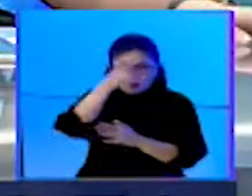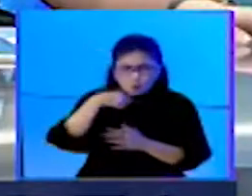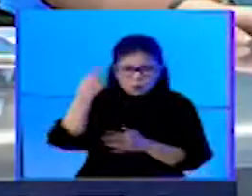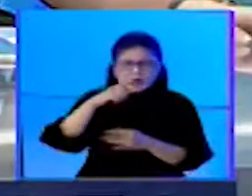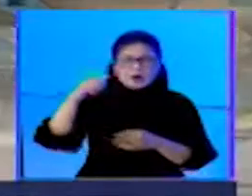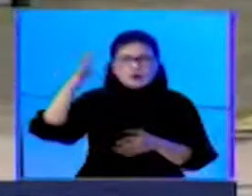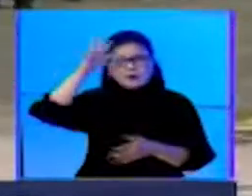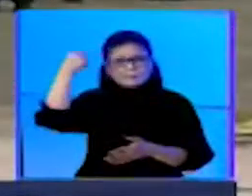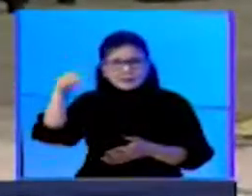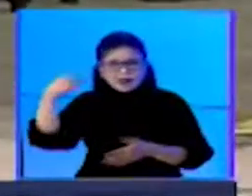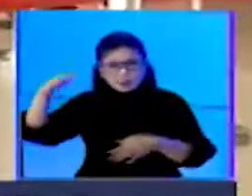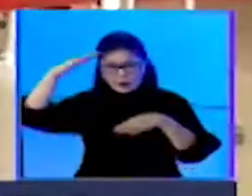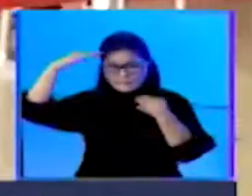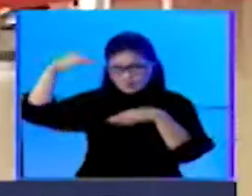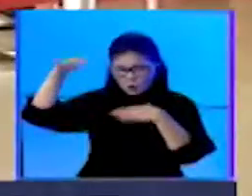mau